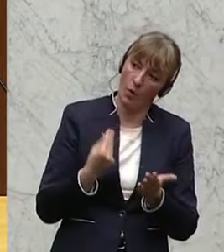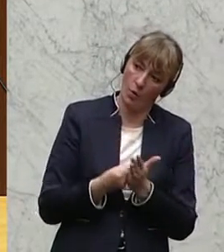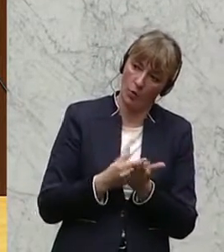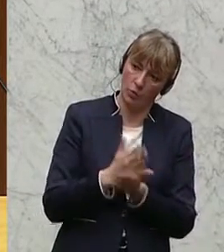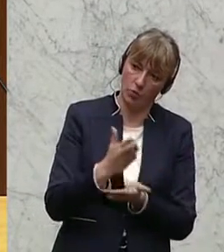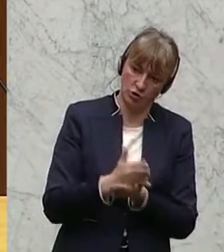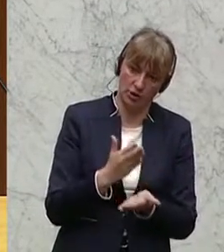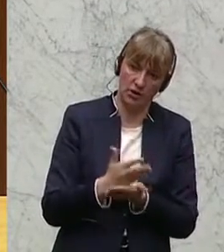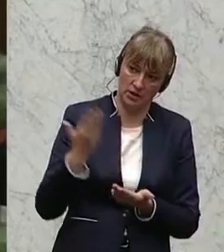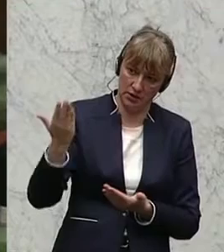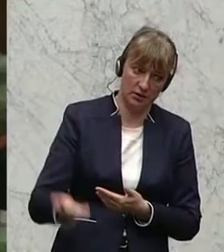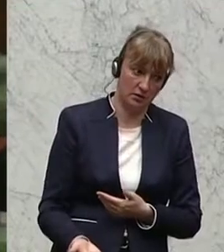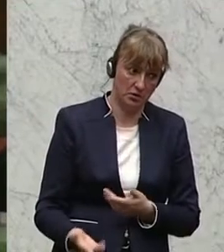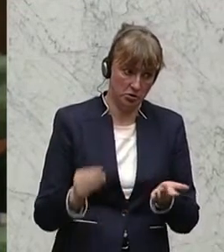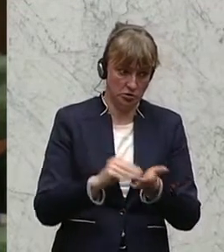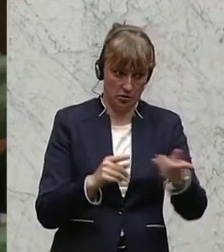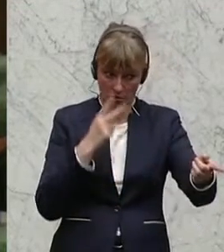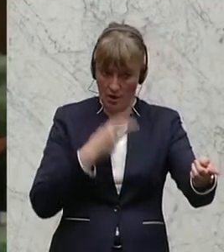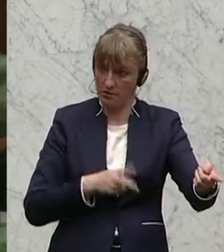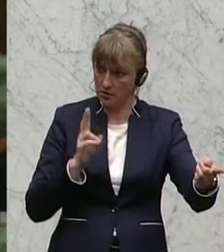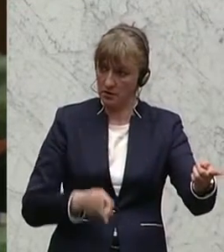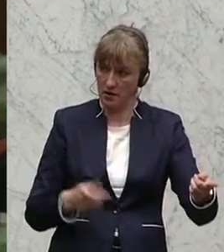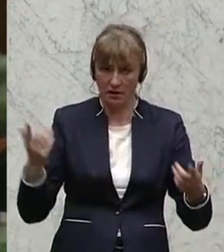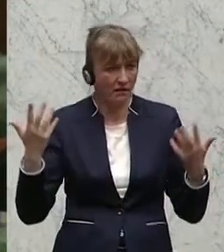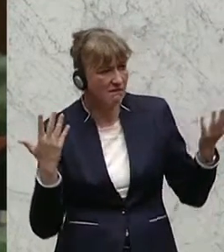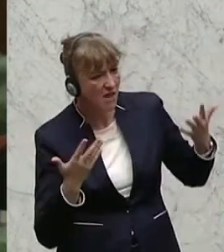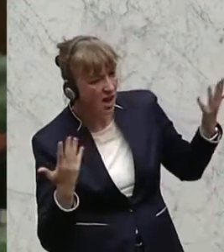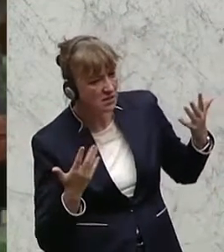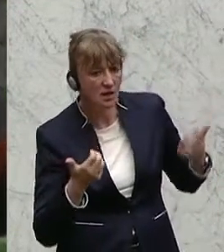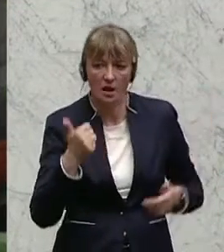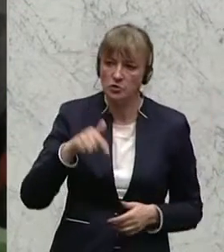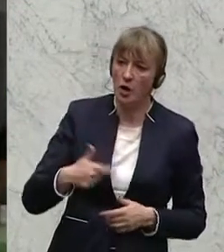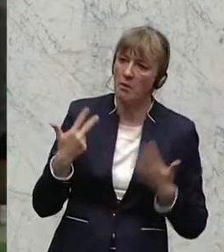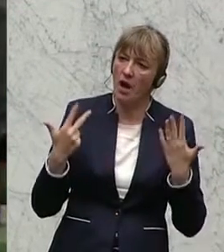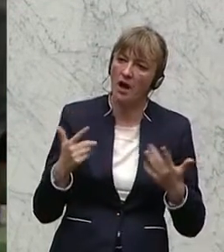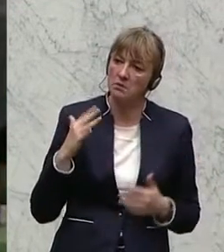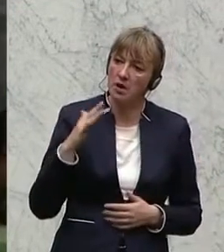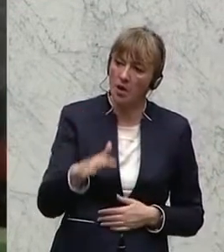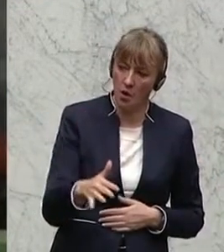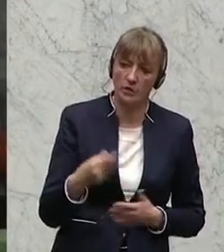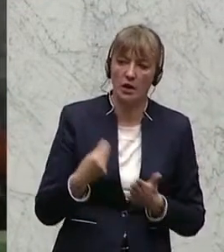kostet. Die können Sie nachlesen. 1,8 Millionen